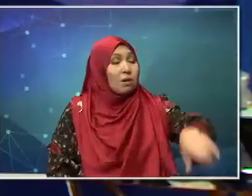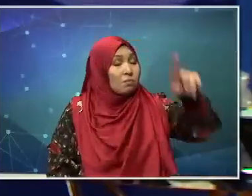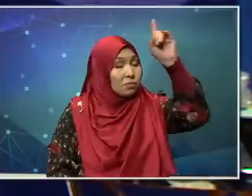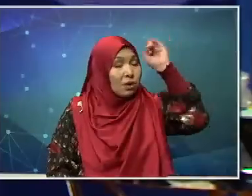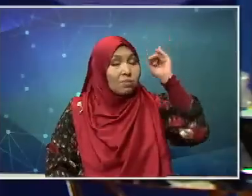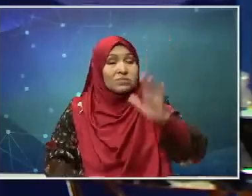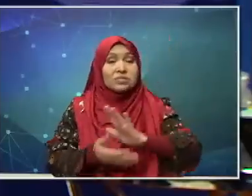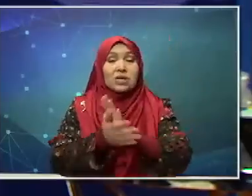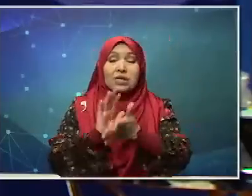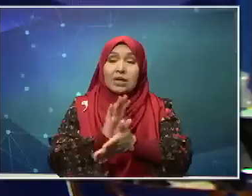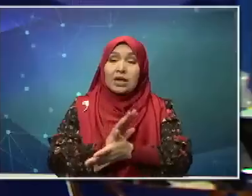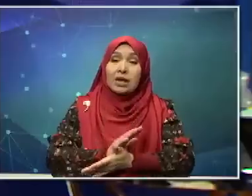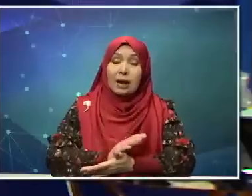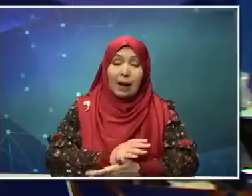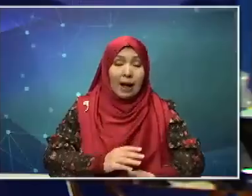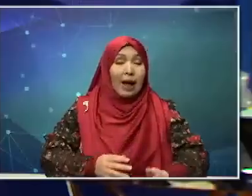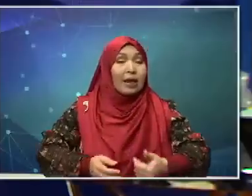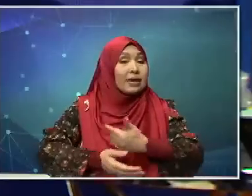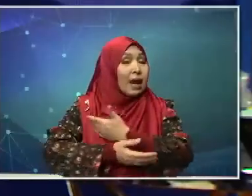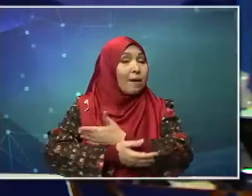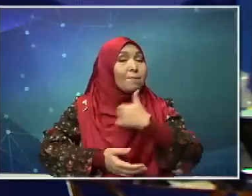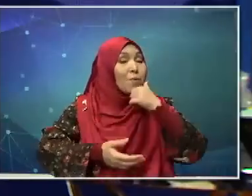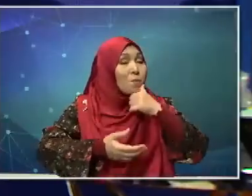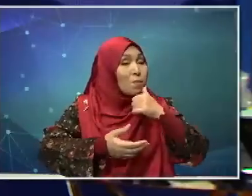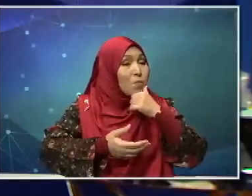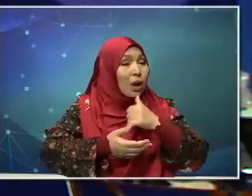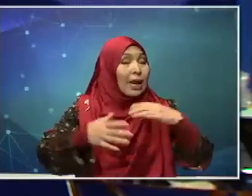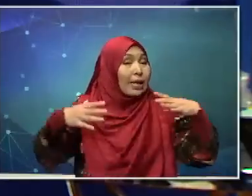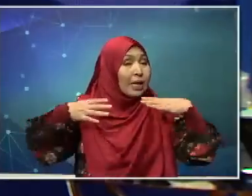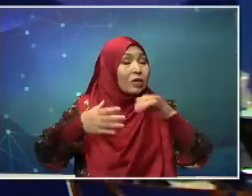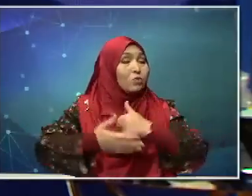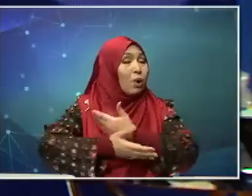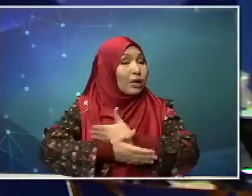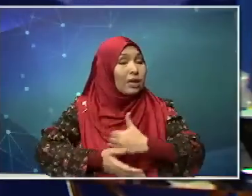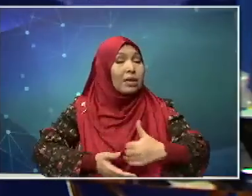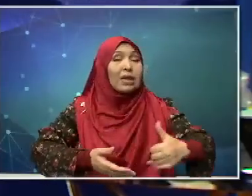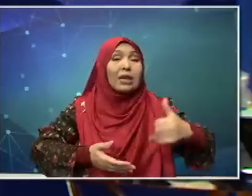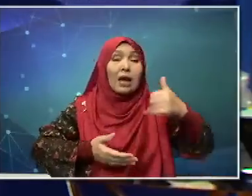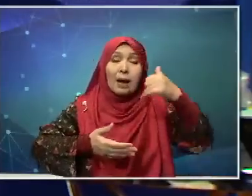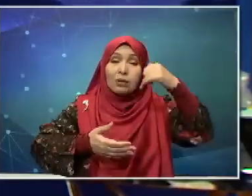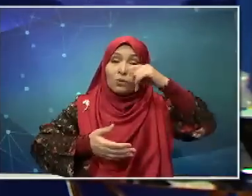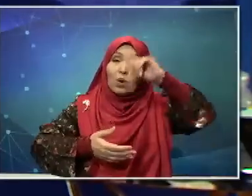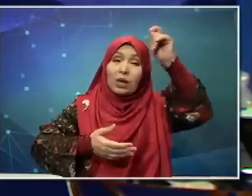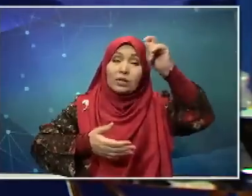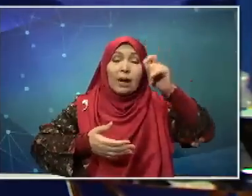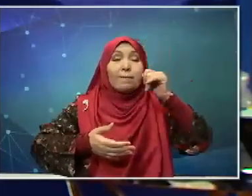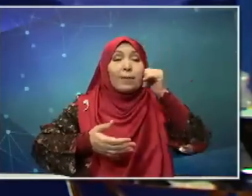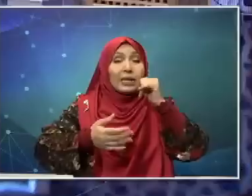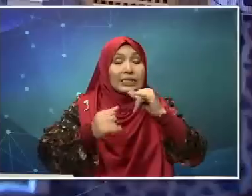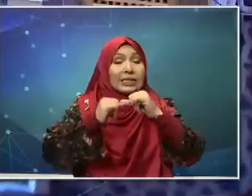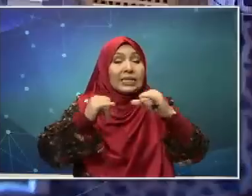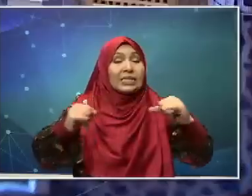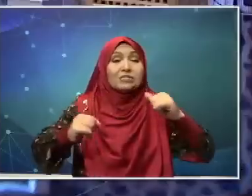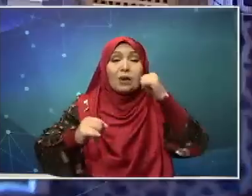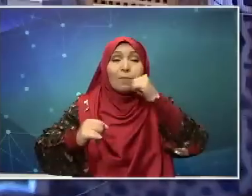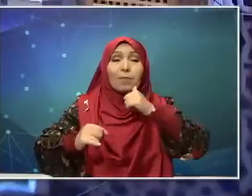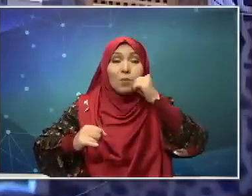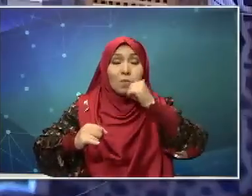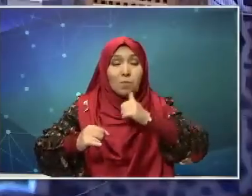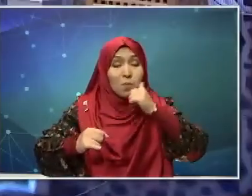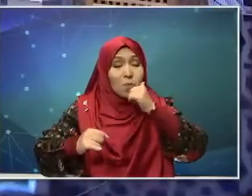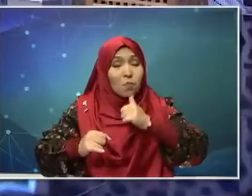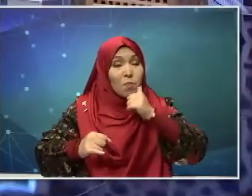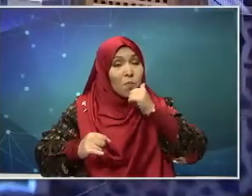YPT malaikat itu anak tuhan dan perempuan ya jadi Allah katanya aceh hidup